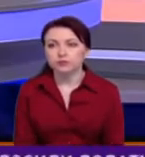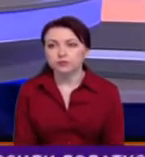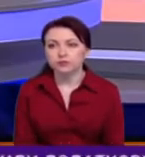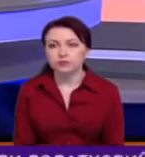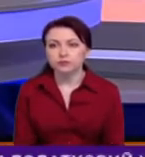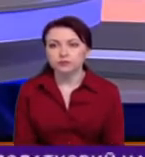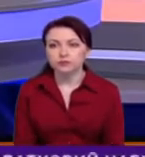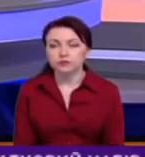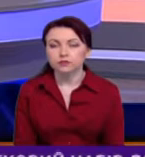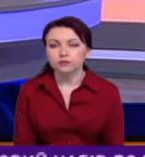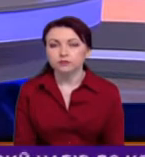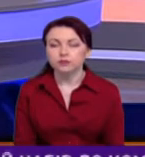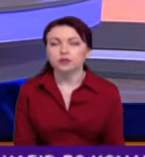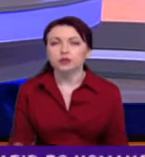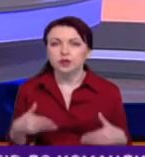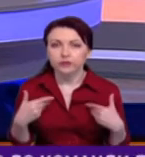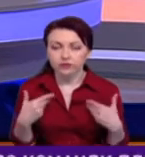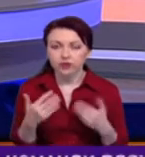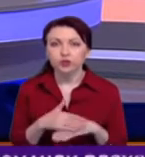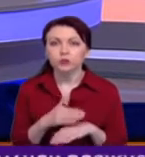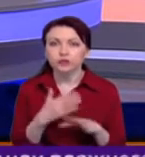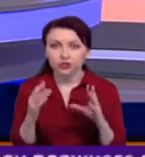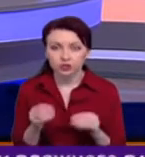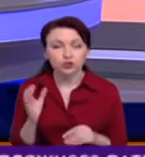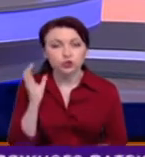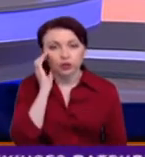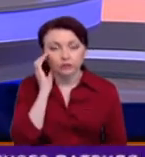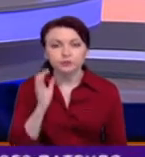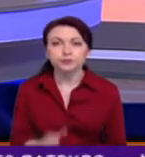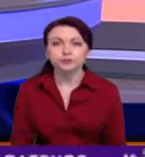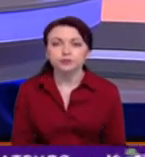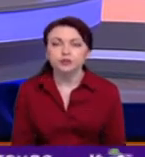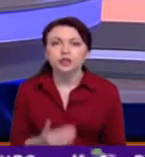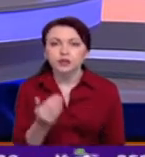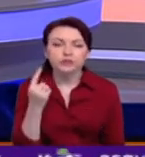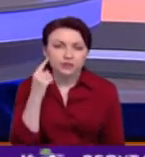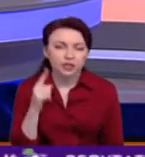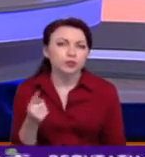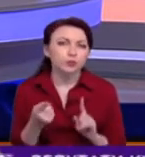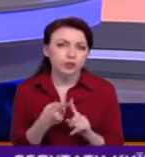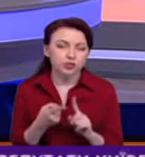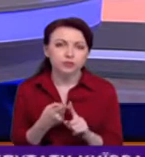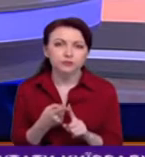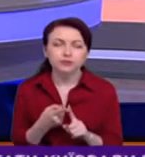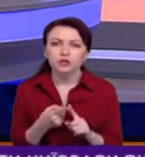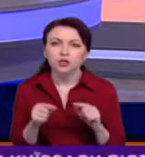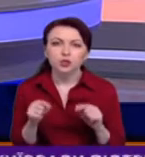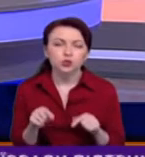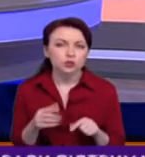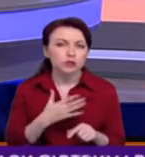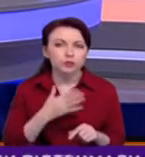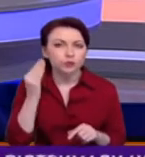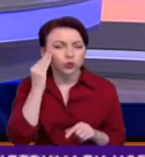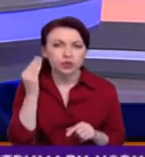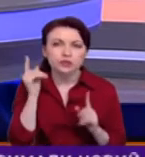вже дуже скоро. Алло. Вітаю. Да, добрий вечір, слухаємо. Да, вітаю. Ви знаєте, ну, по-перше, тут, на мій погляд,